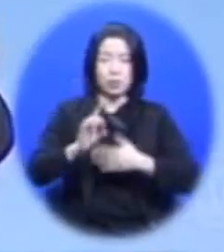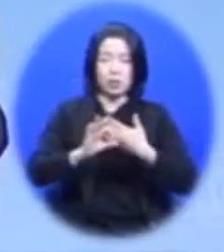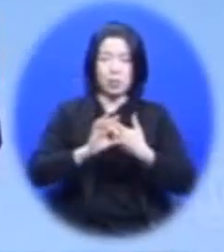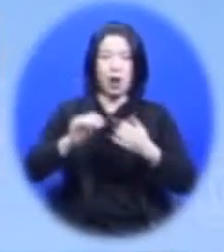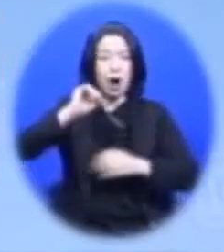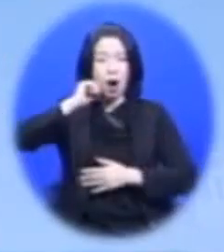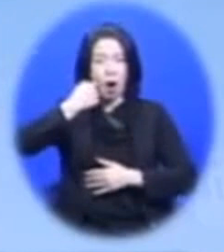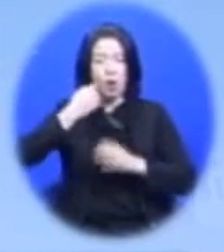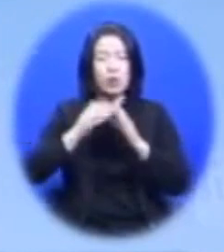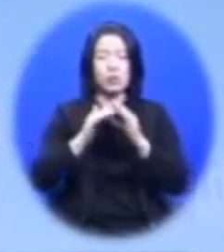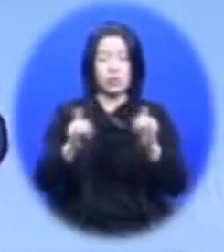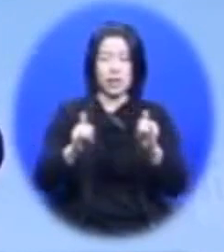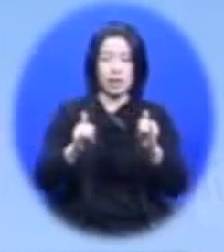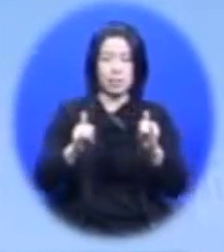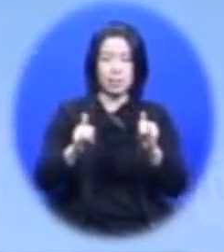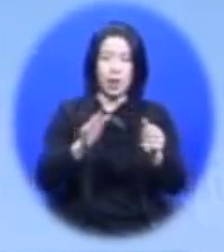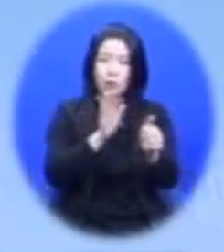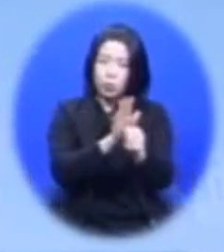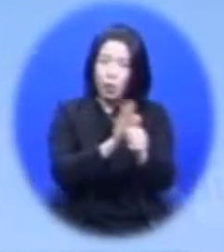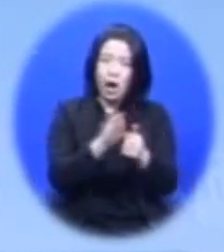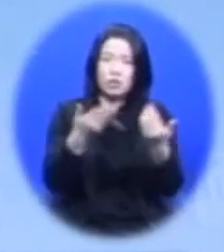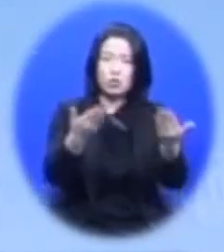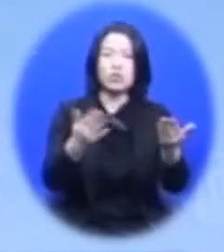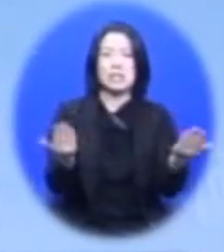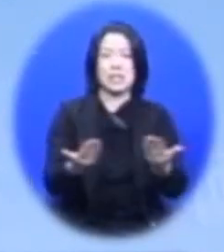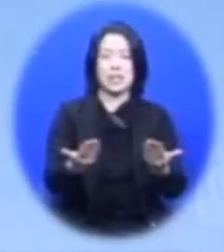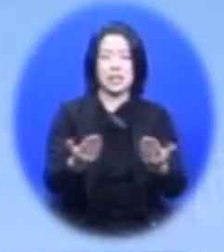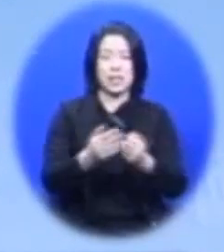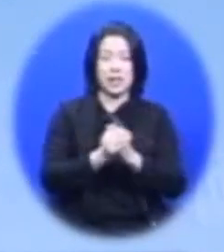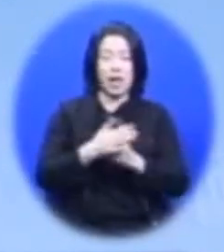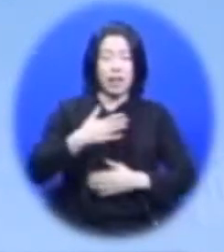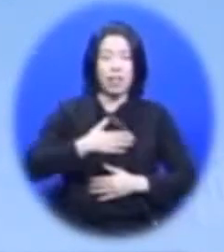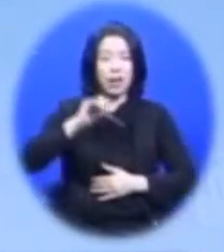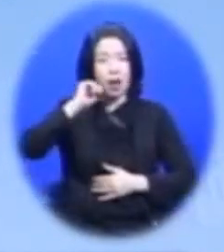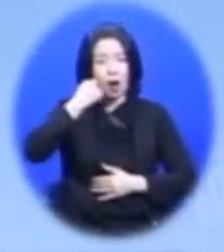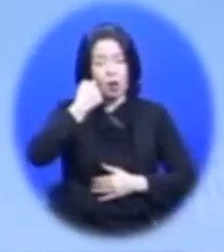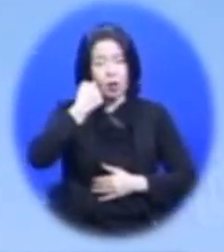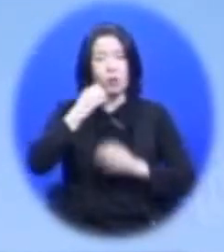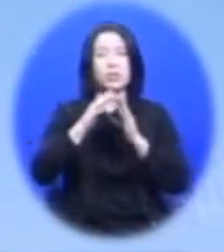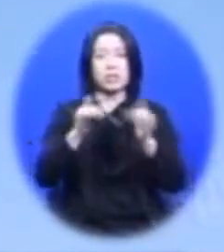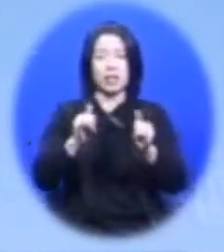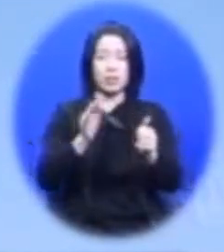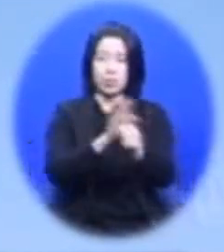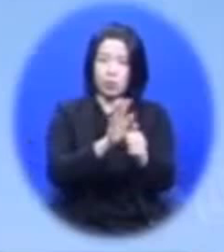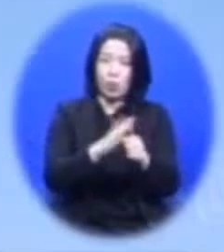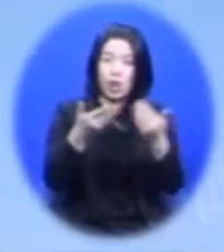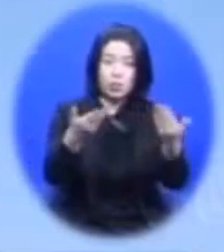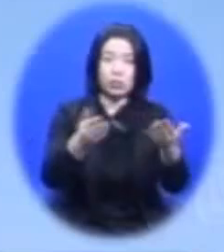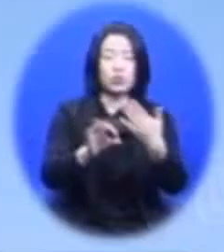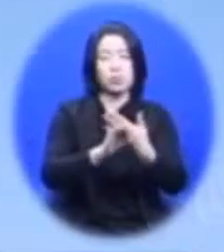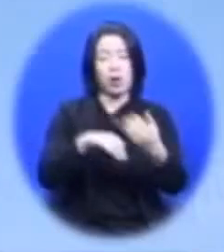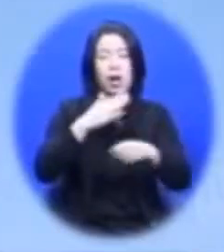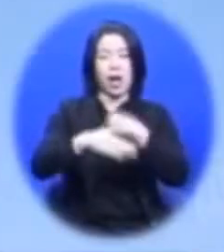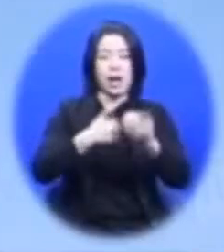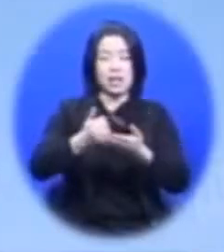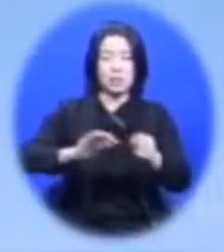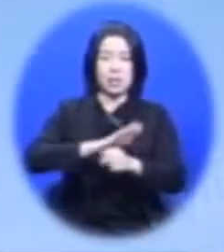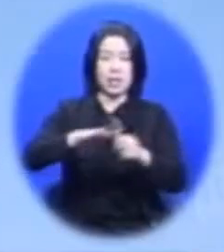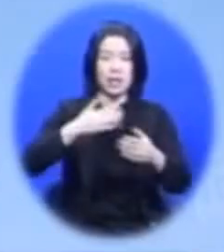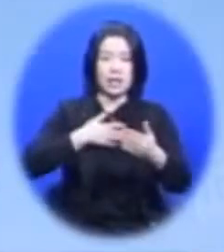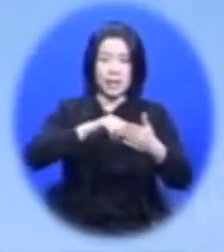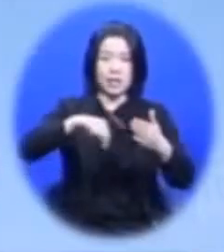사람을 도와주는 일이란, 내가 어려운 사람을 내가 도와주면 하나님의 사랑이 내